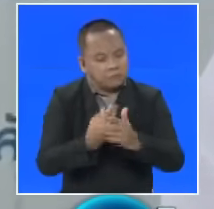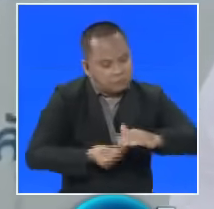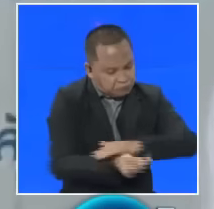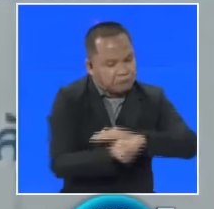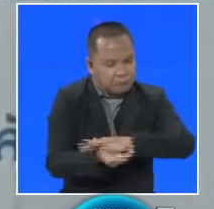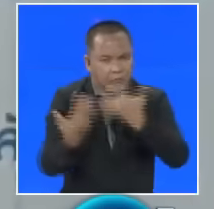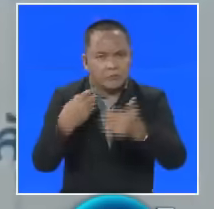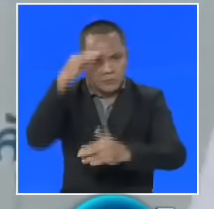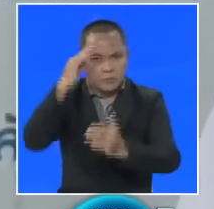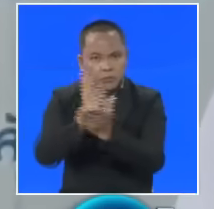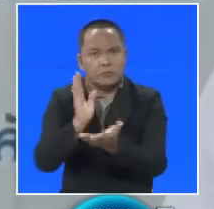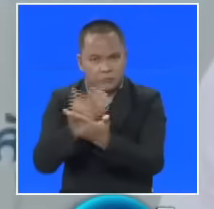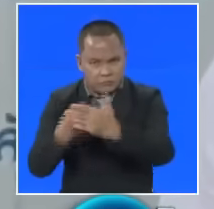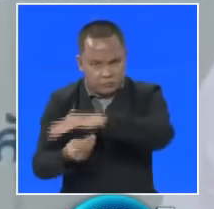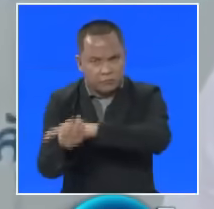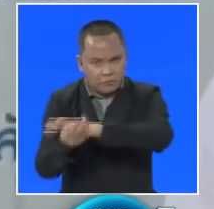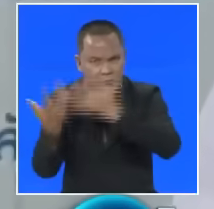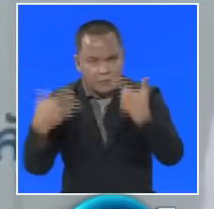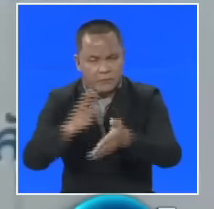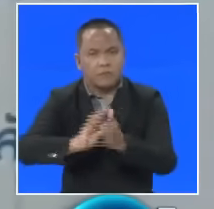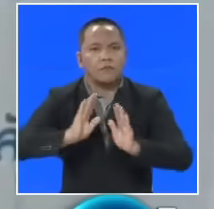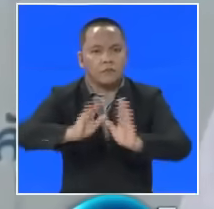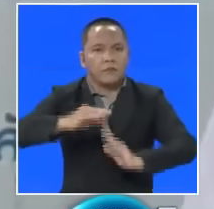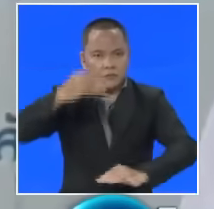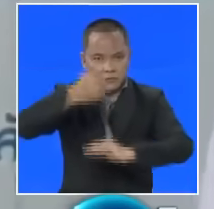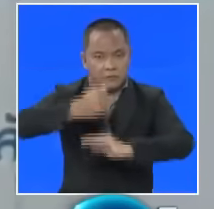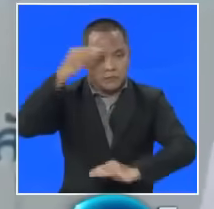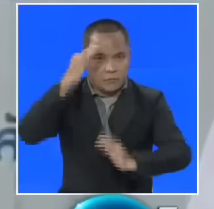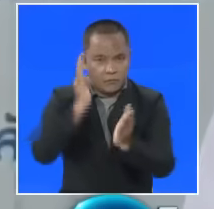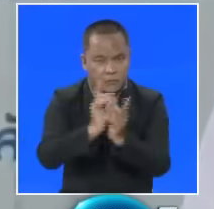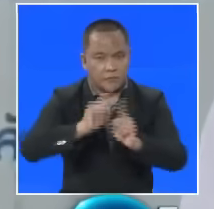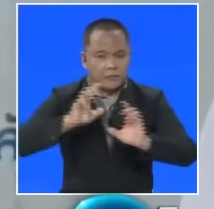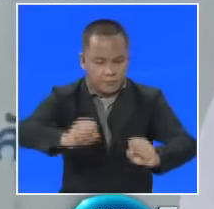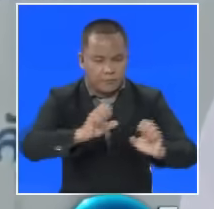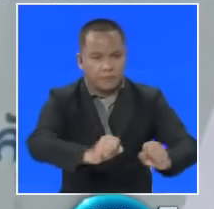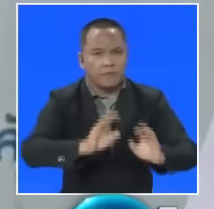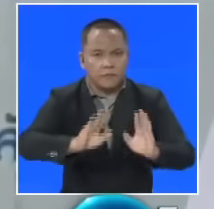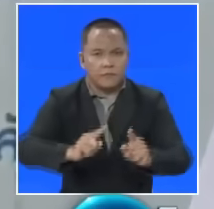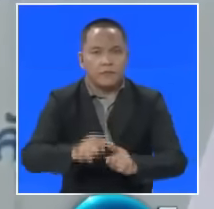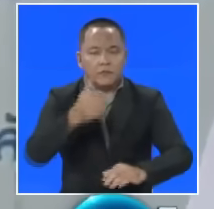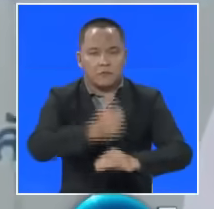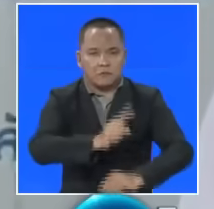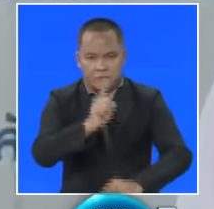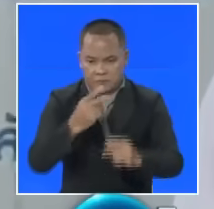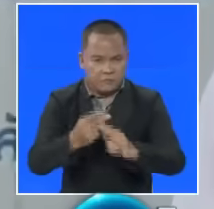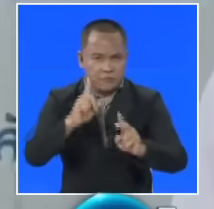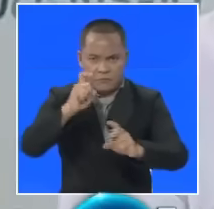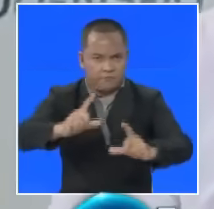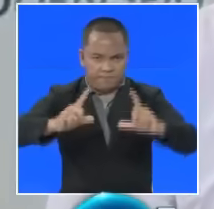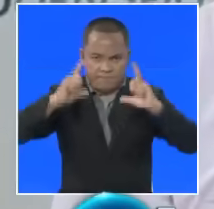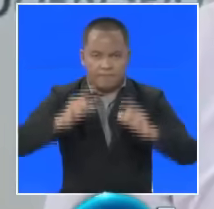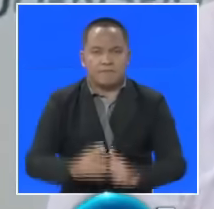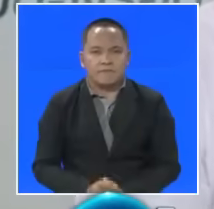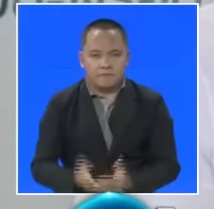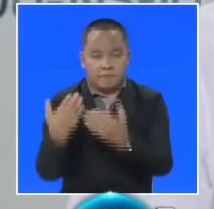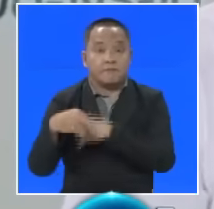จไซเบอร์ตำรวจหน่วยนั้นหน่วยนี้เพราะนั้นก็ฝากหน่วยที่มันอ้างถึงเนี่ยไปจับกุมให้ด้วยนะครับ เพราะหน่วยงานท่านเสียหาย